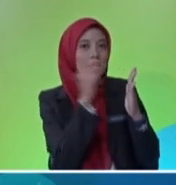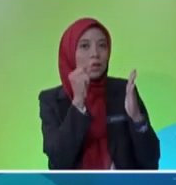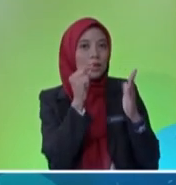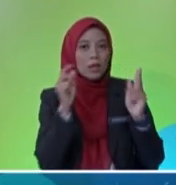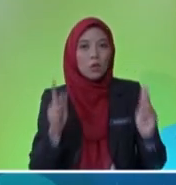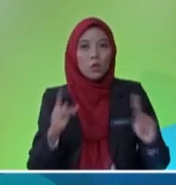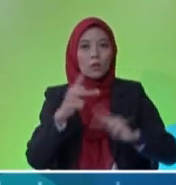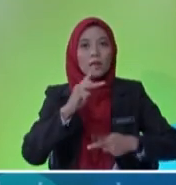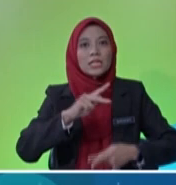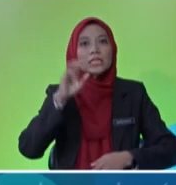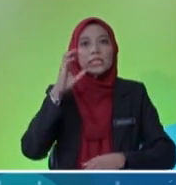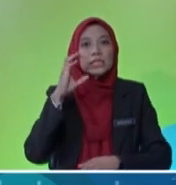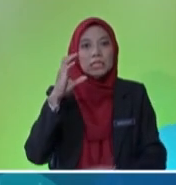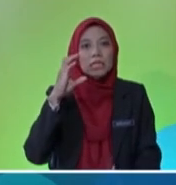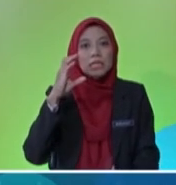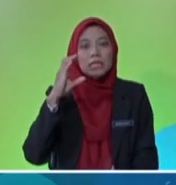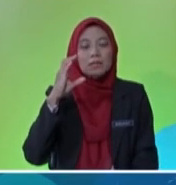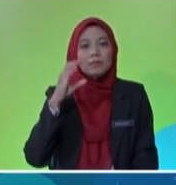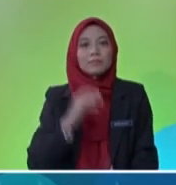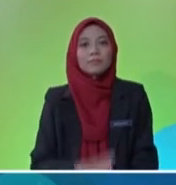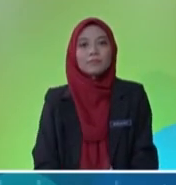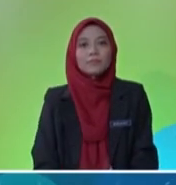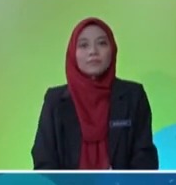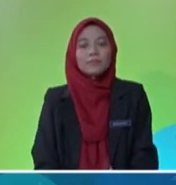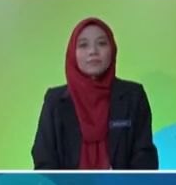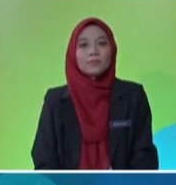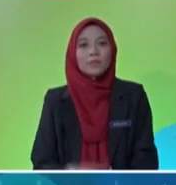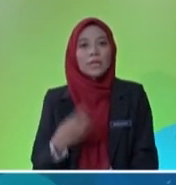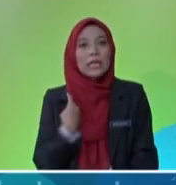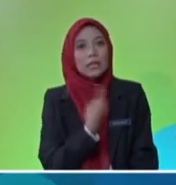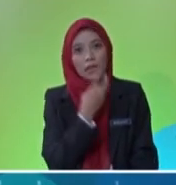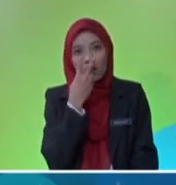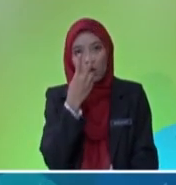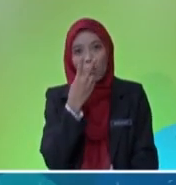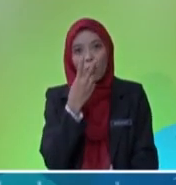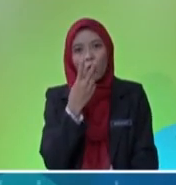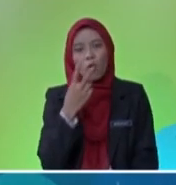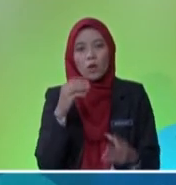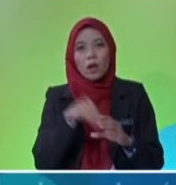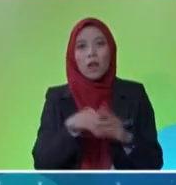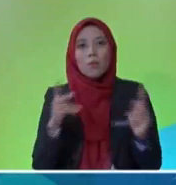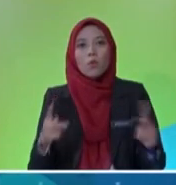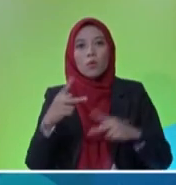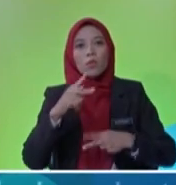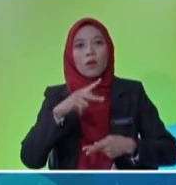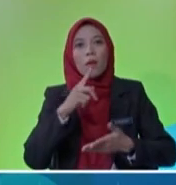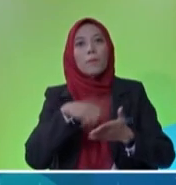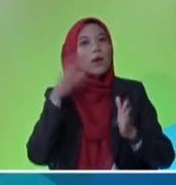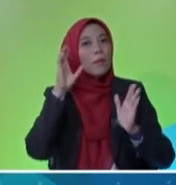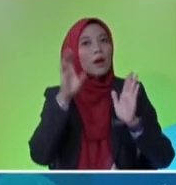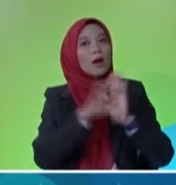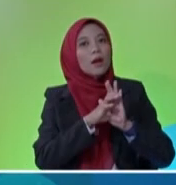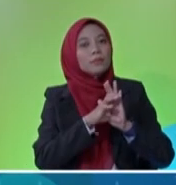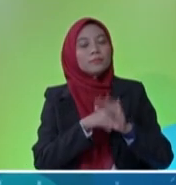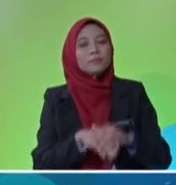kuotasi kotak Sheikh baik Mari kita lihat dalam kotak sini apa Gambarnya the Hai